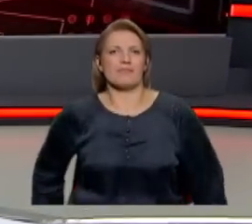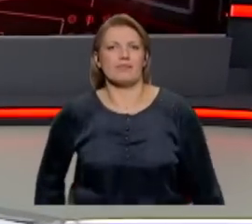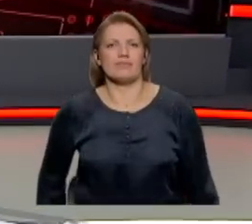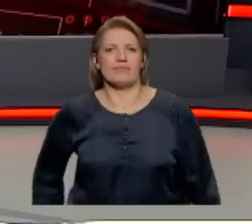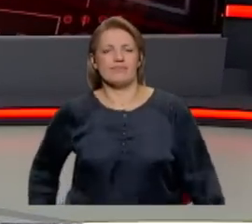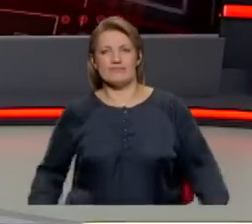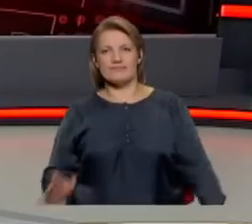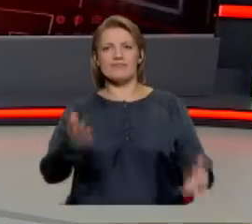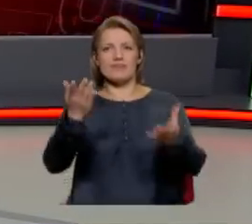Evet